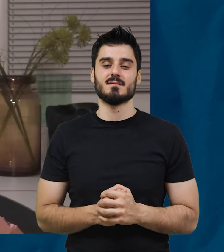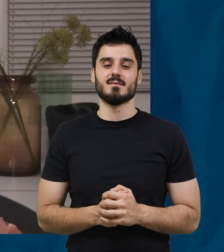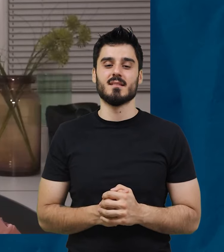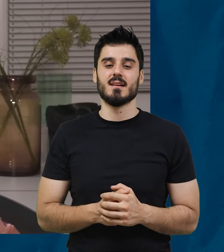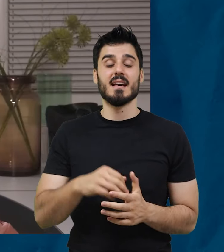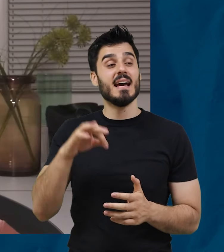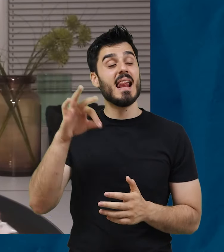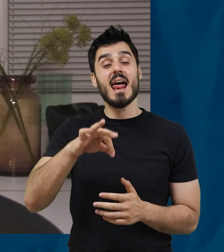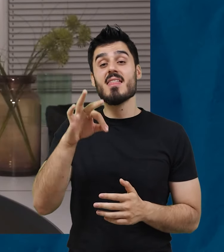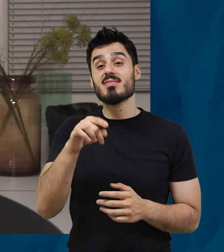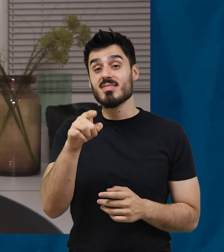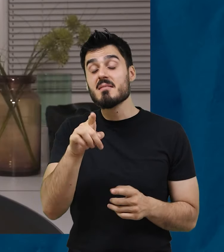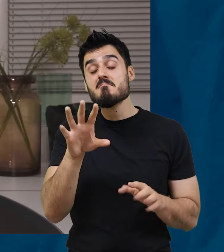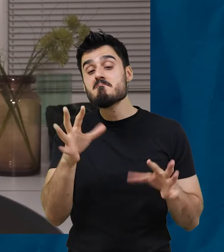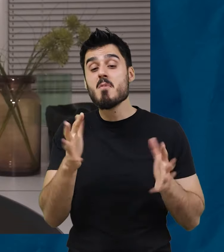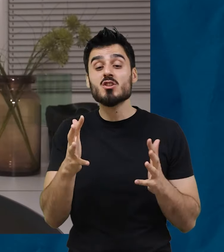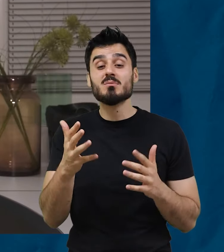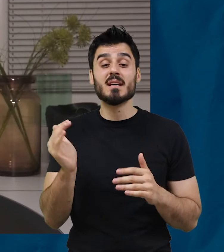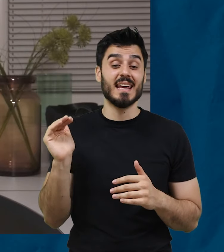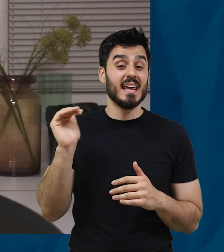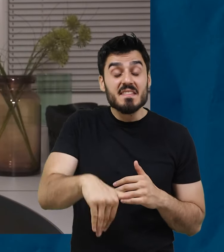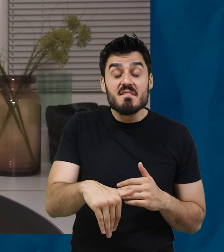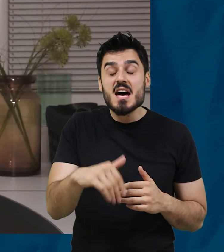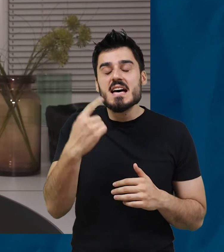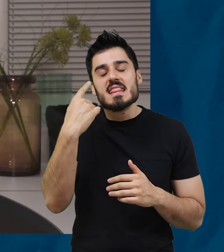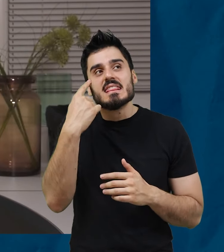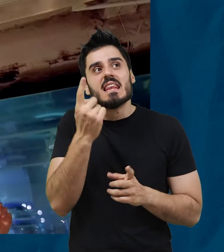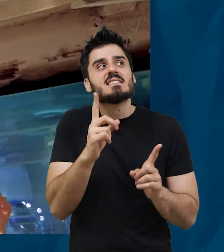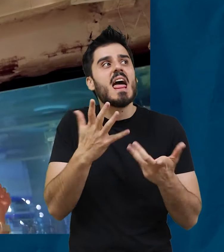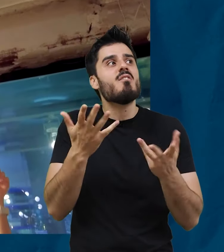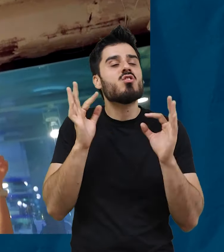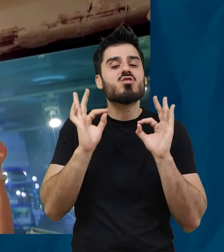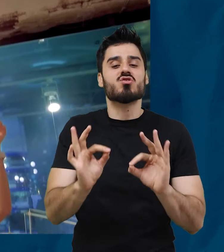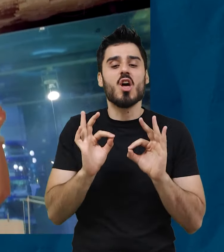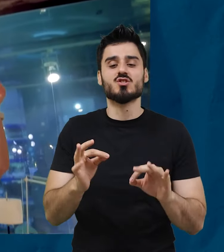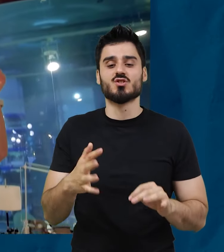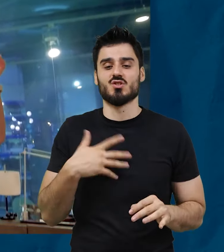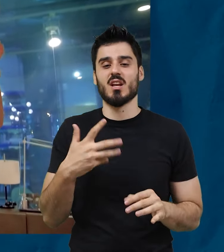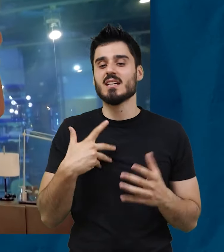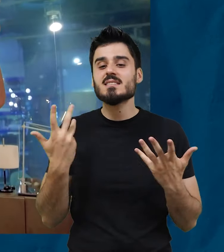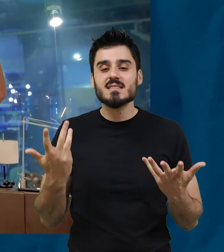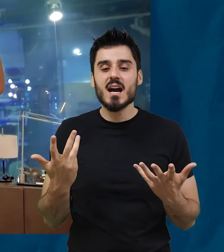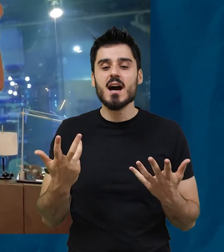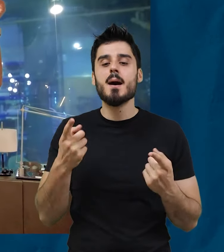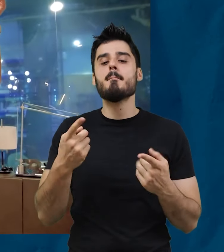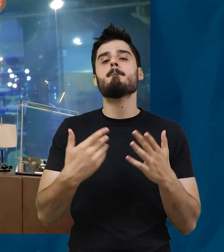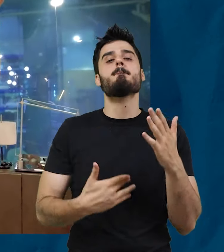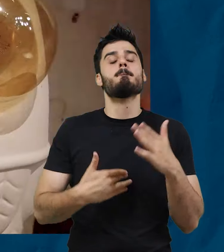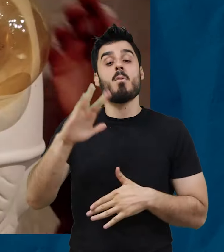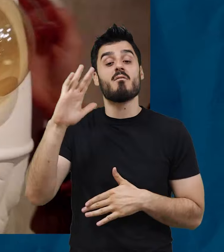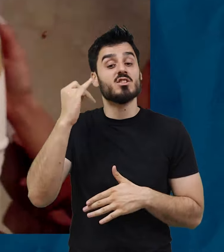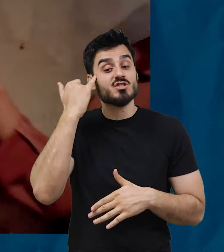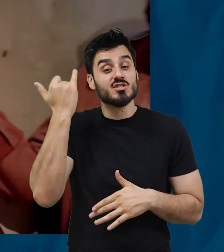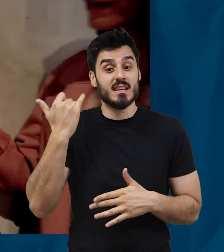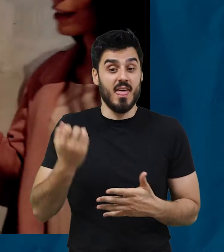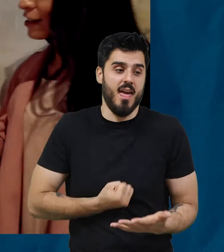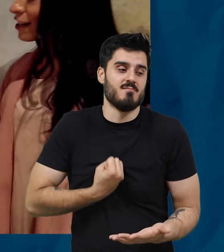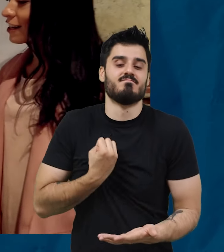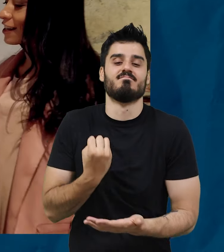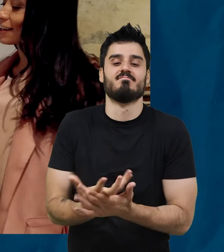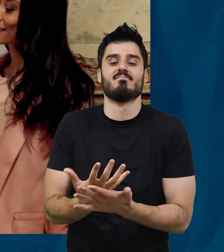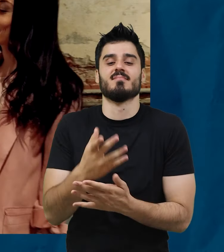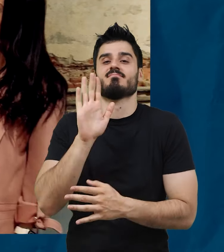Трудните клиенти може би са тези, които идват и нямат идея какво точно искат, но пък там влагаш по-голяма идея ти,